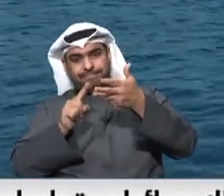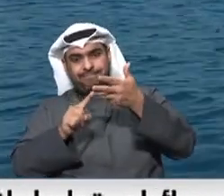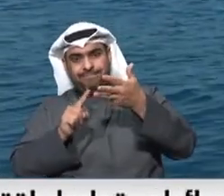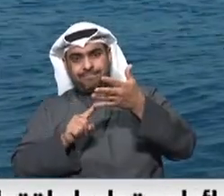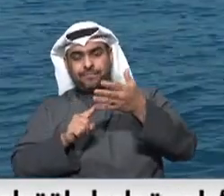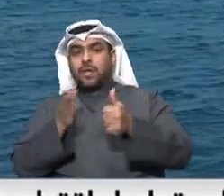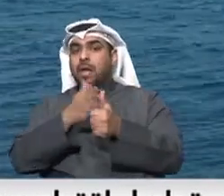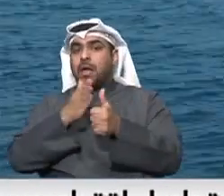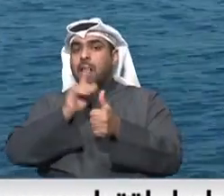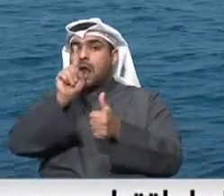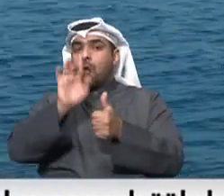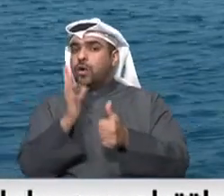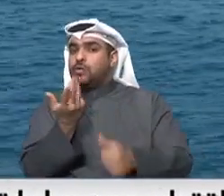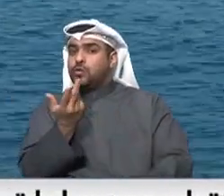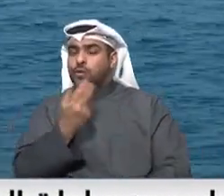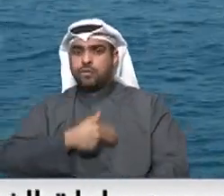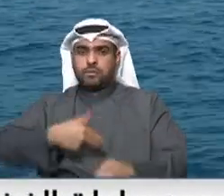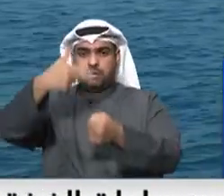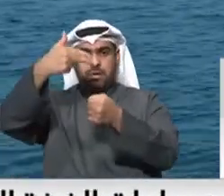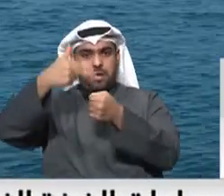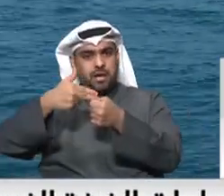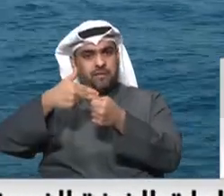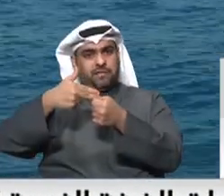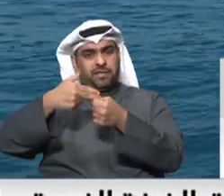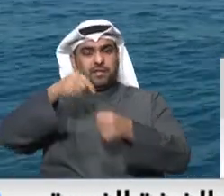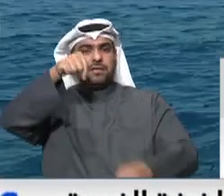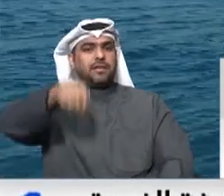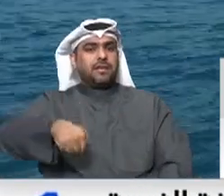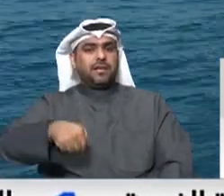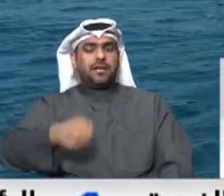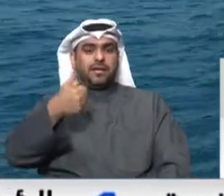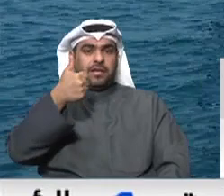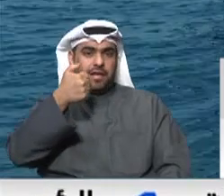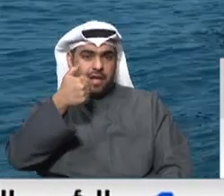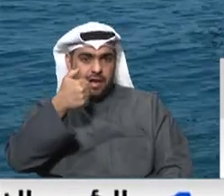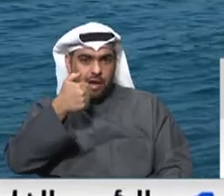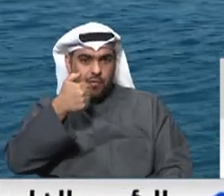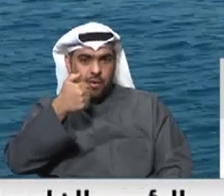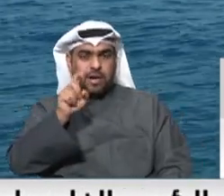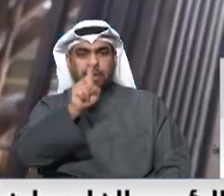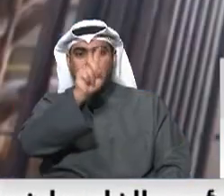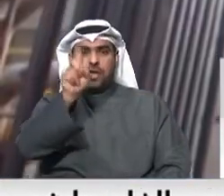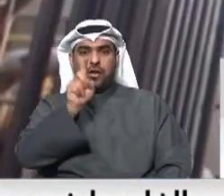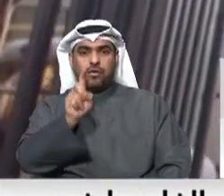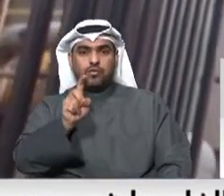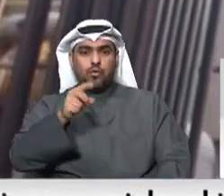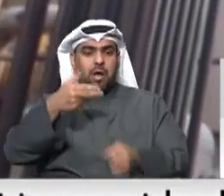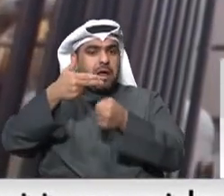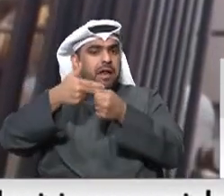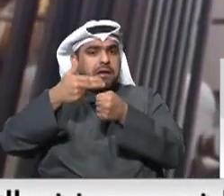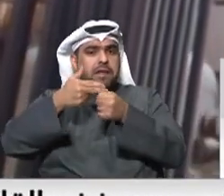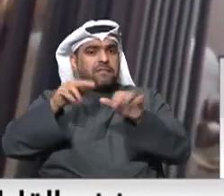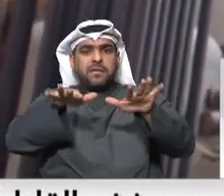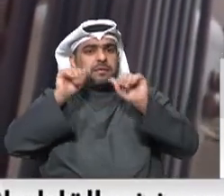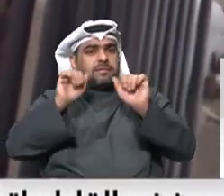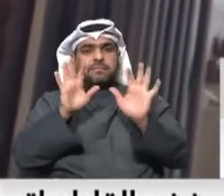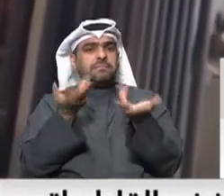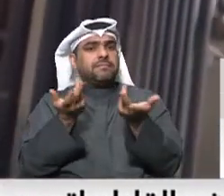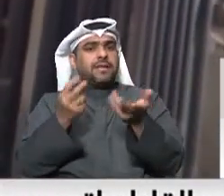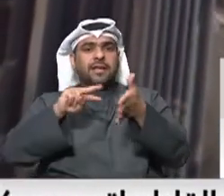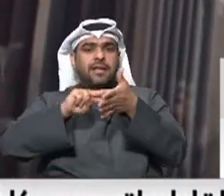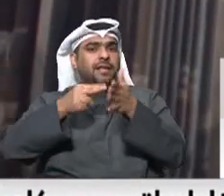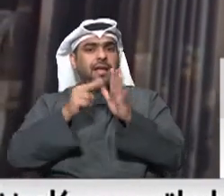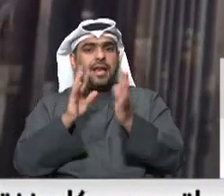البديله مجال التداول والاستثمار ومن بينها متى ينتهي عصر النفط وبدورنا